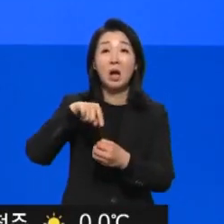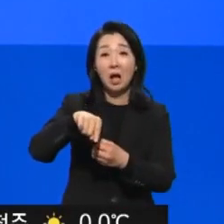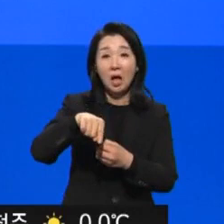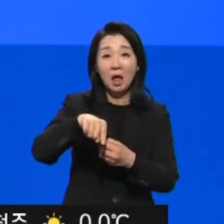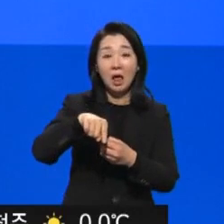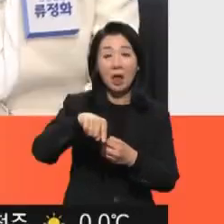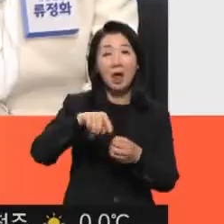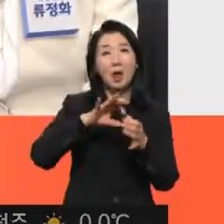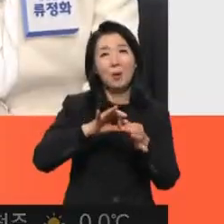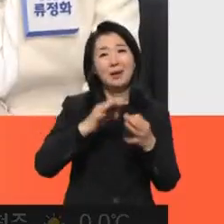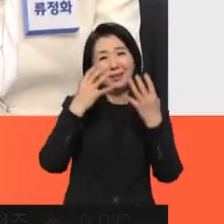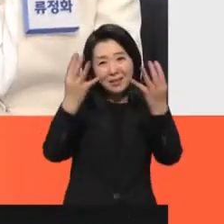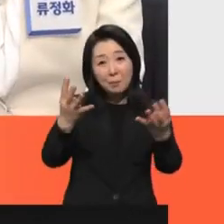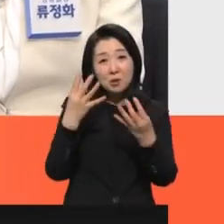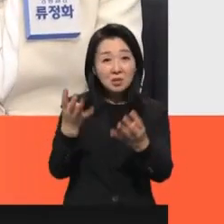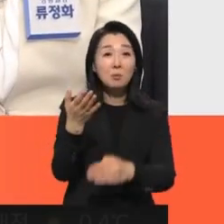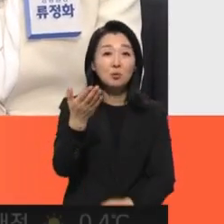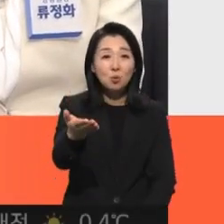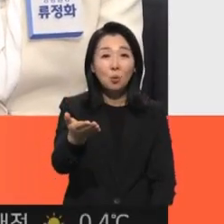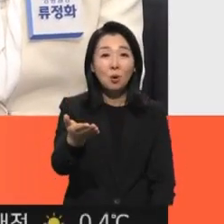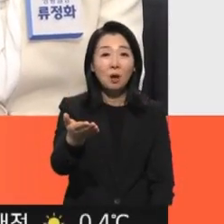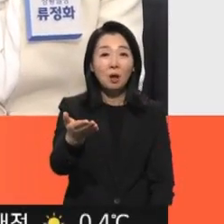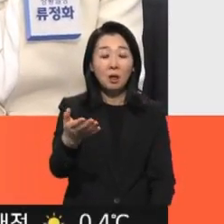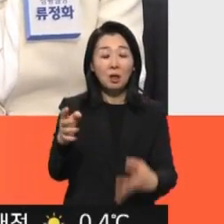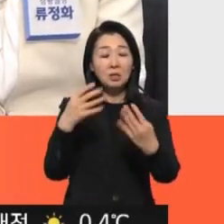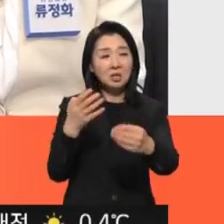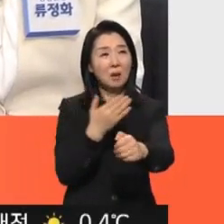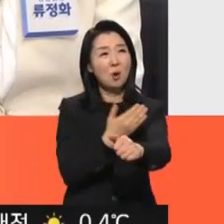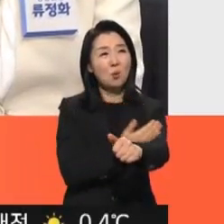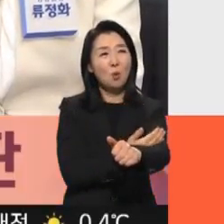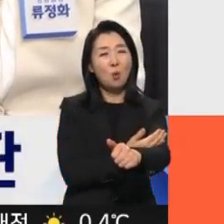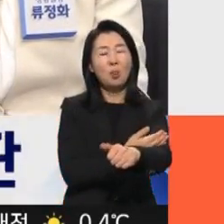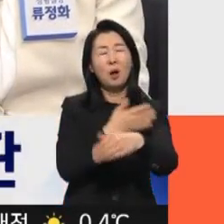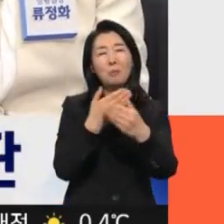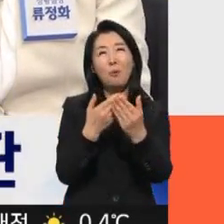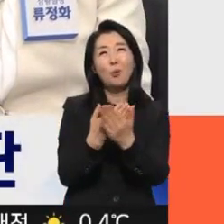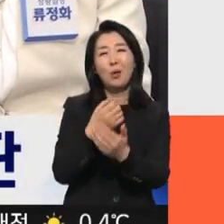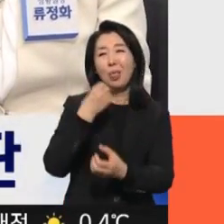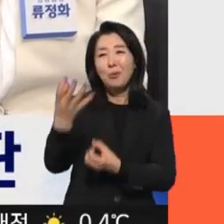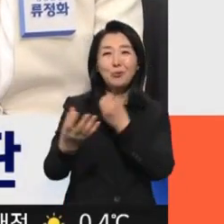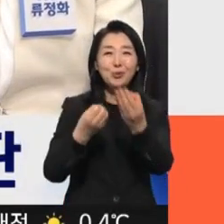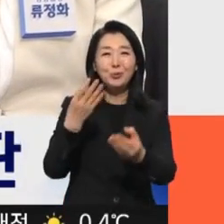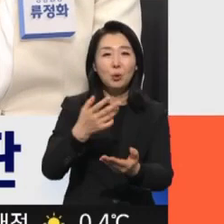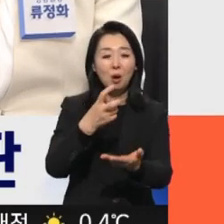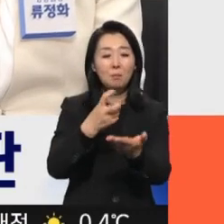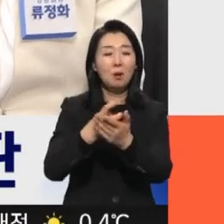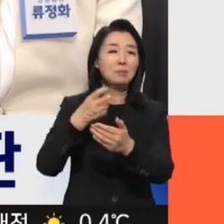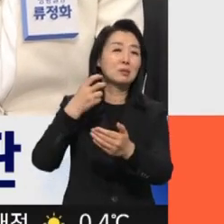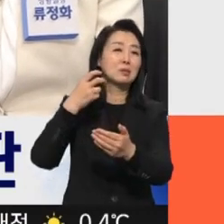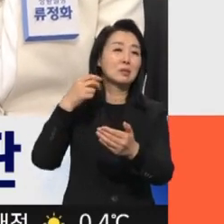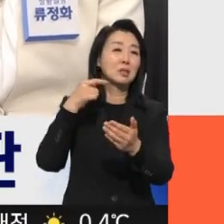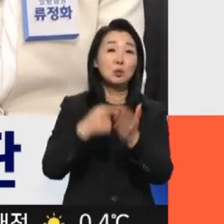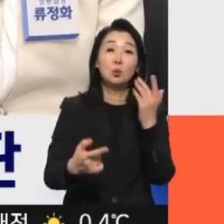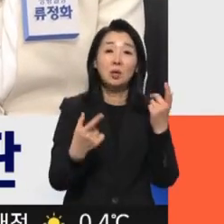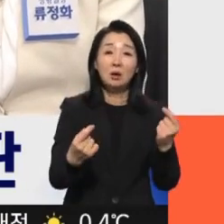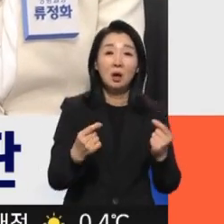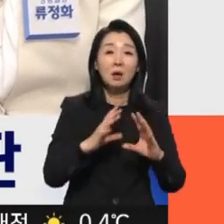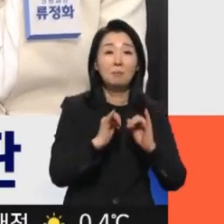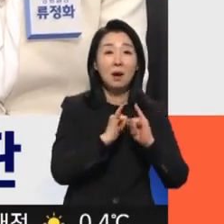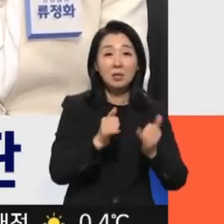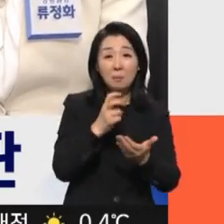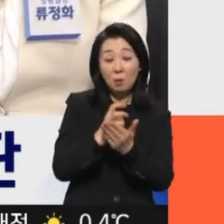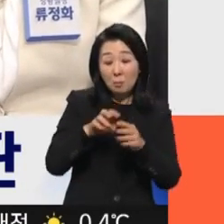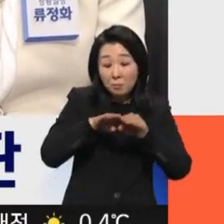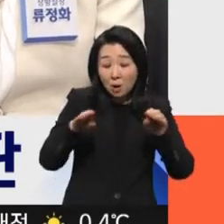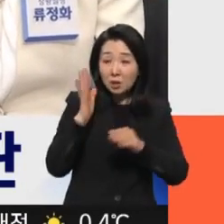관련자를 대거 사면한 것을 두고 사면권 남용이자 법치 훼손이라고 비판했습니다. 만인은 법 앞에 평등하고